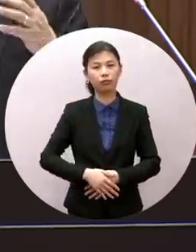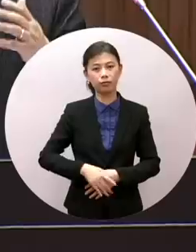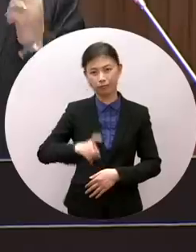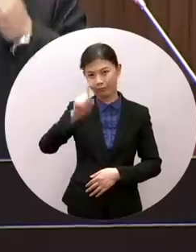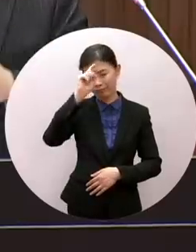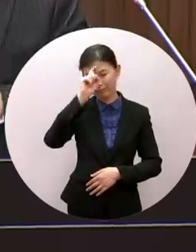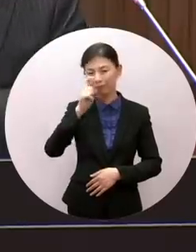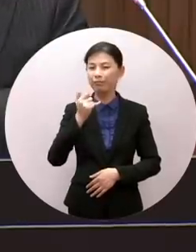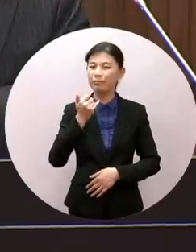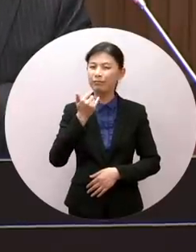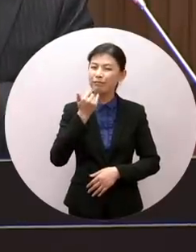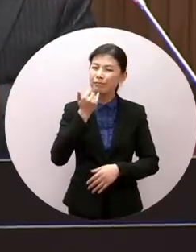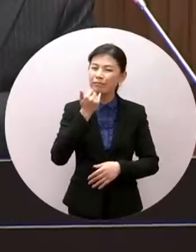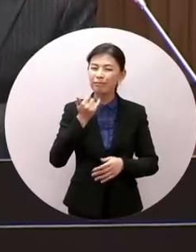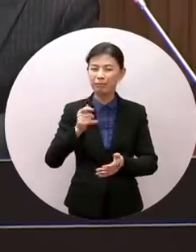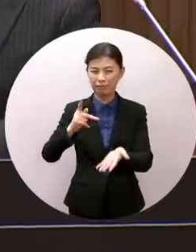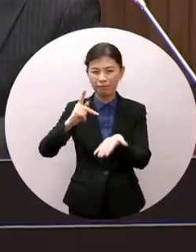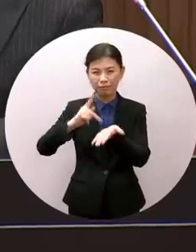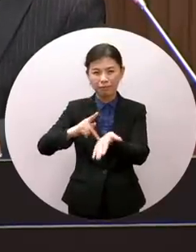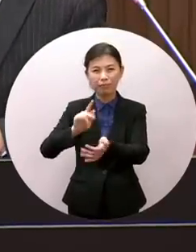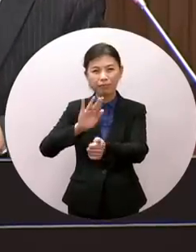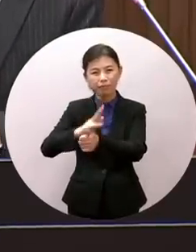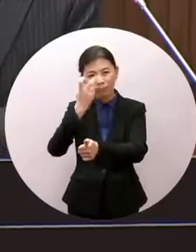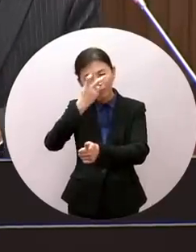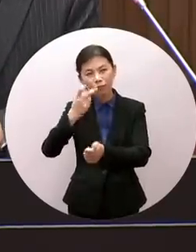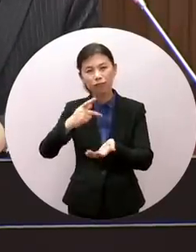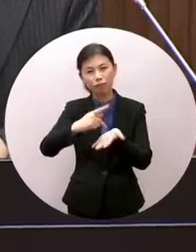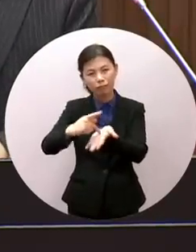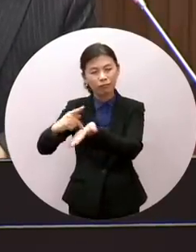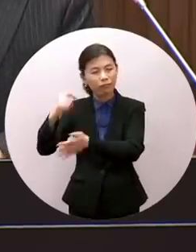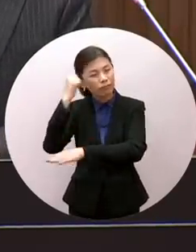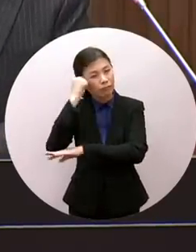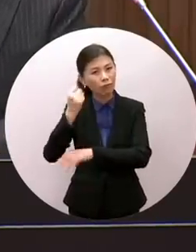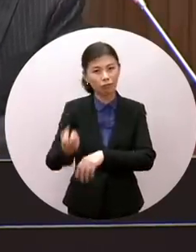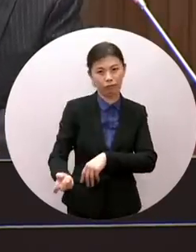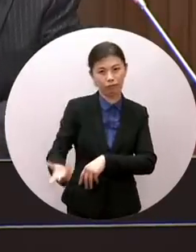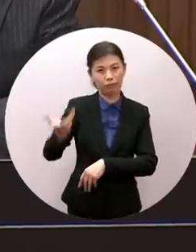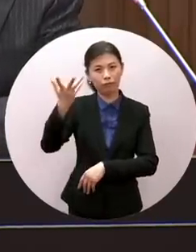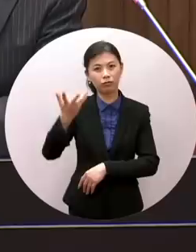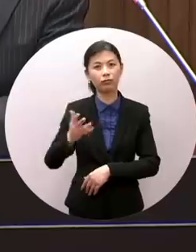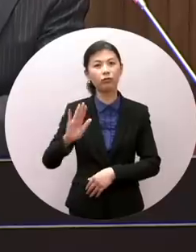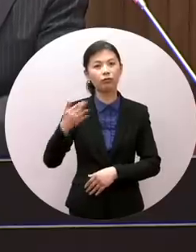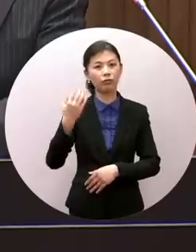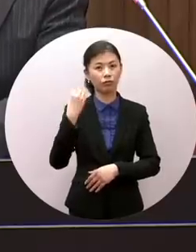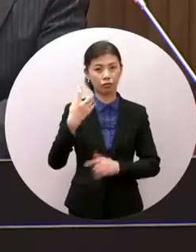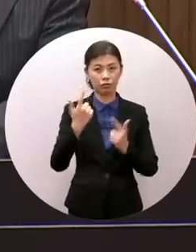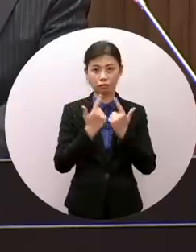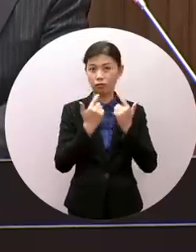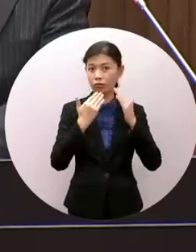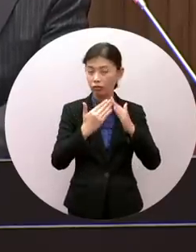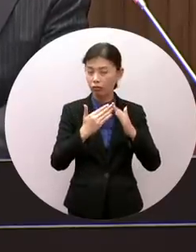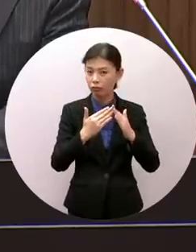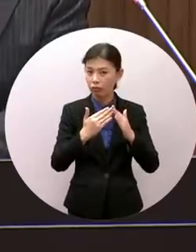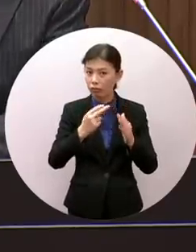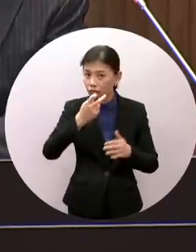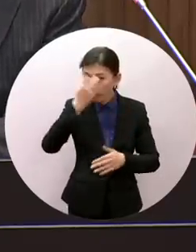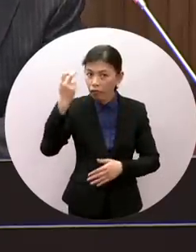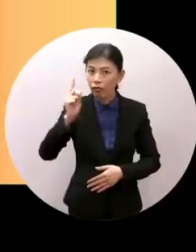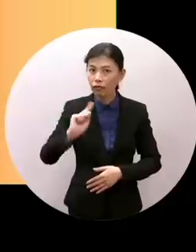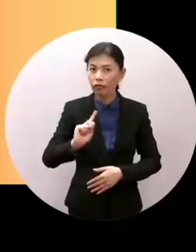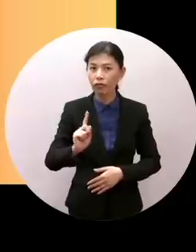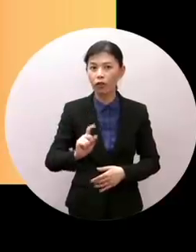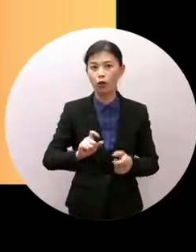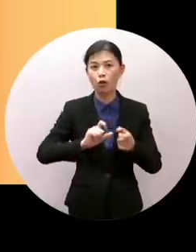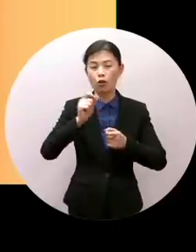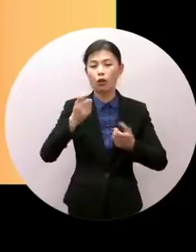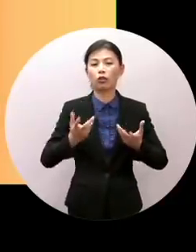活络这个包租代管的市场，但是现在问题发生了哦，我们在新北市就发生这样的状况哦，有一个永